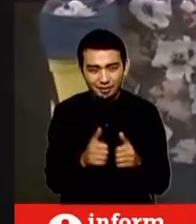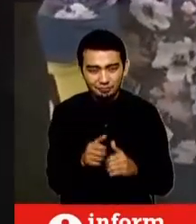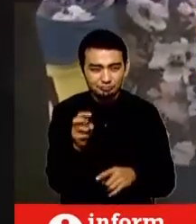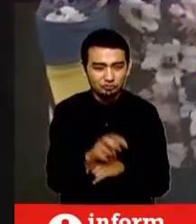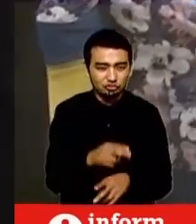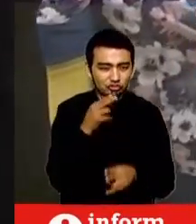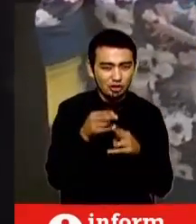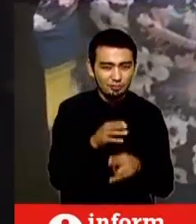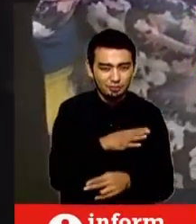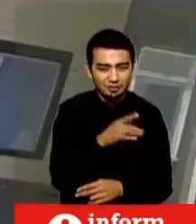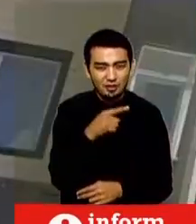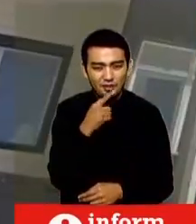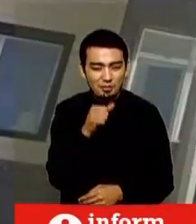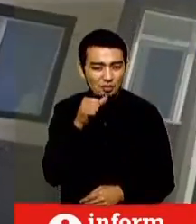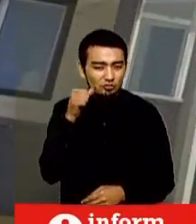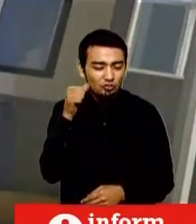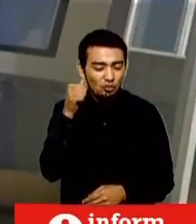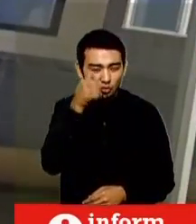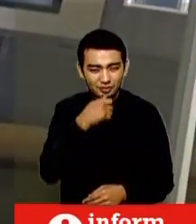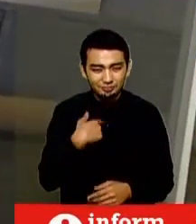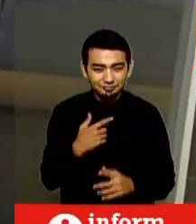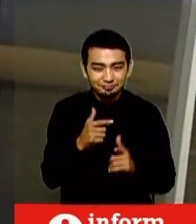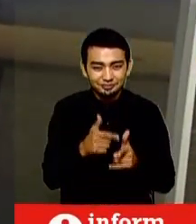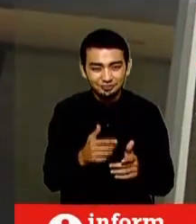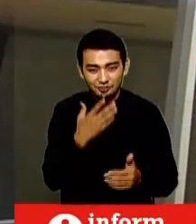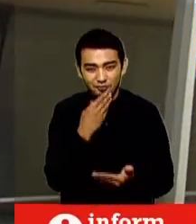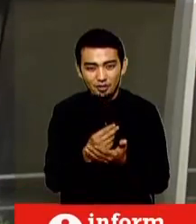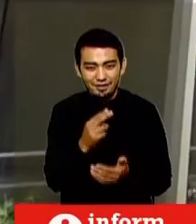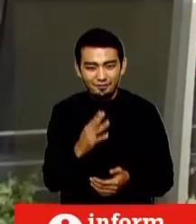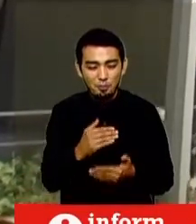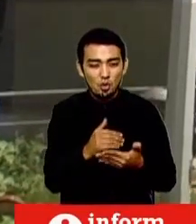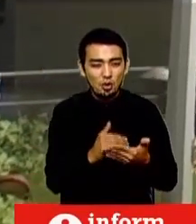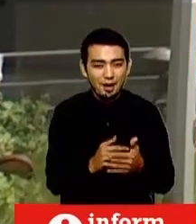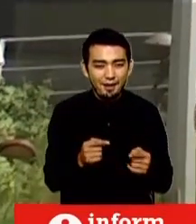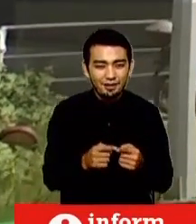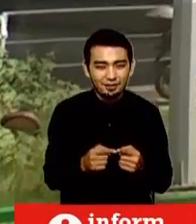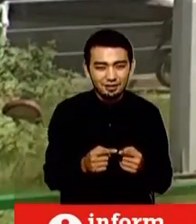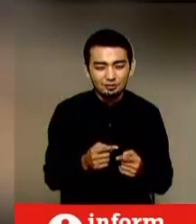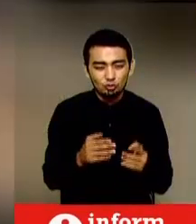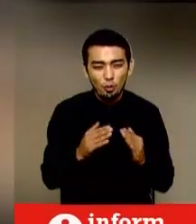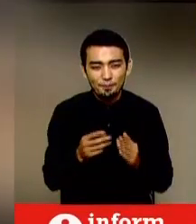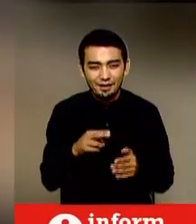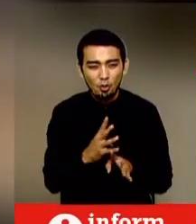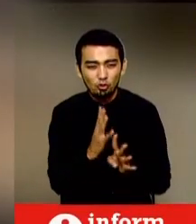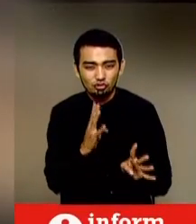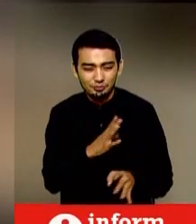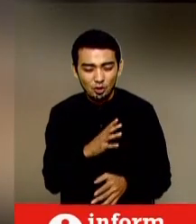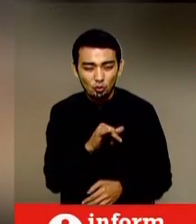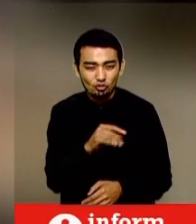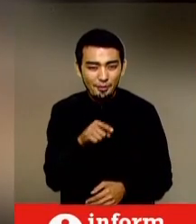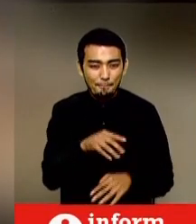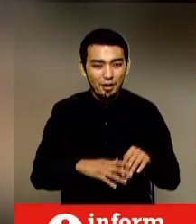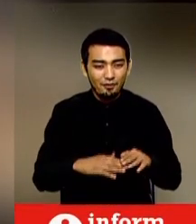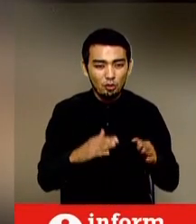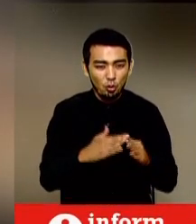свое недовольство. Говорят, в прошлом году они заехали в свои квартиры по программе арендного жилья для очередников. Уже тогда в подвале их